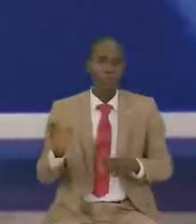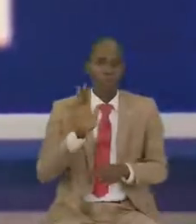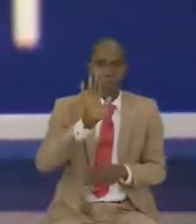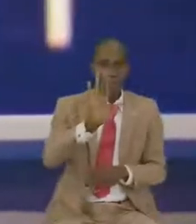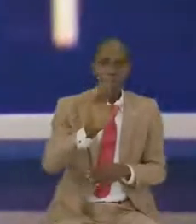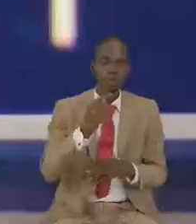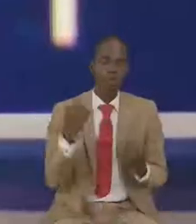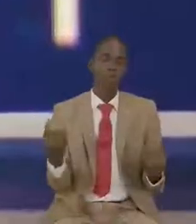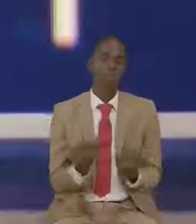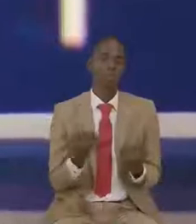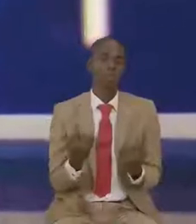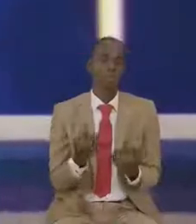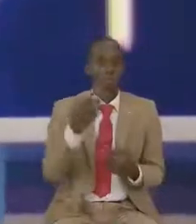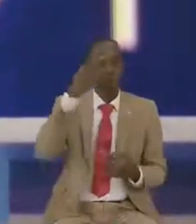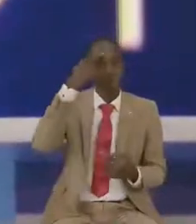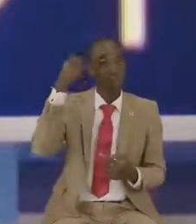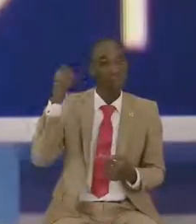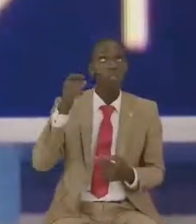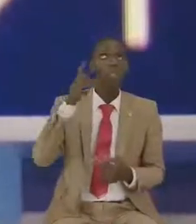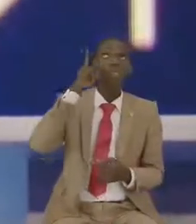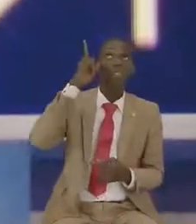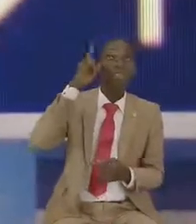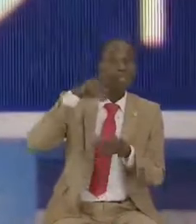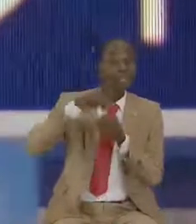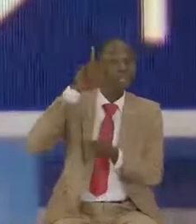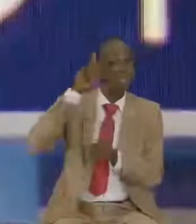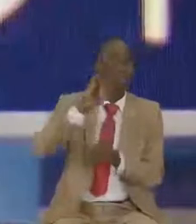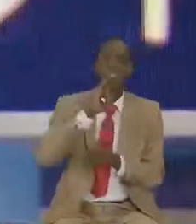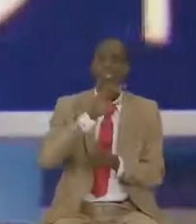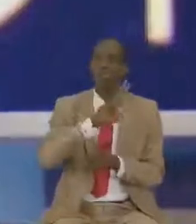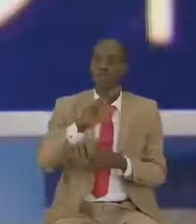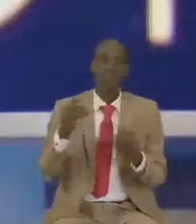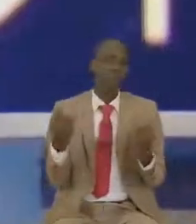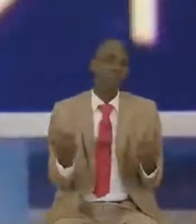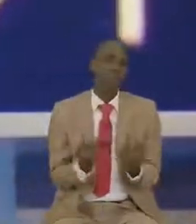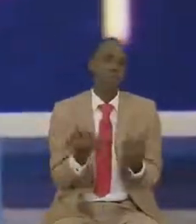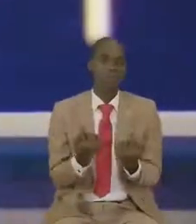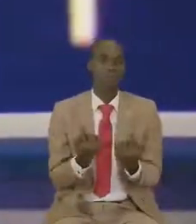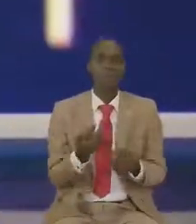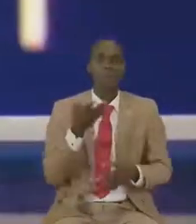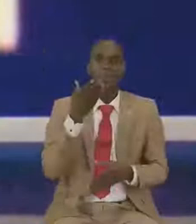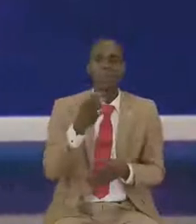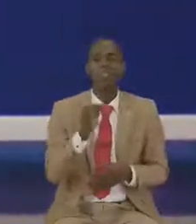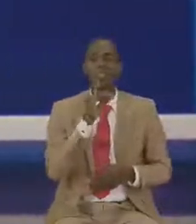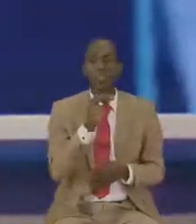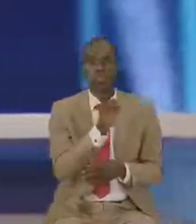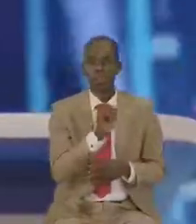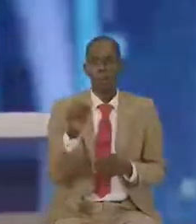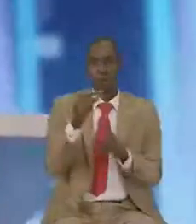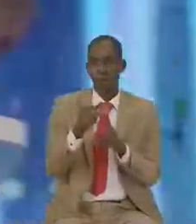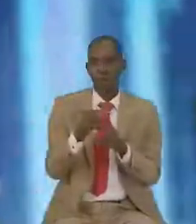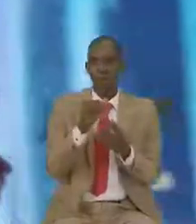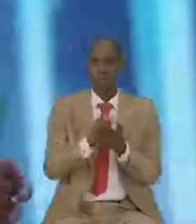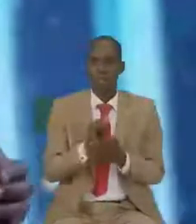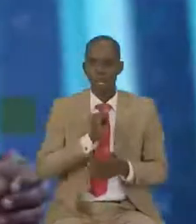est venu dans ce monde pour ôter vos péchés. Parce qu'il n'y a point en lui de